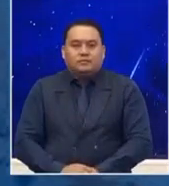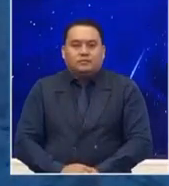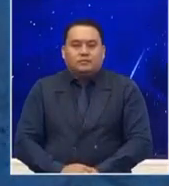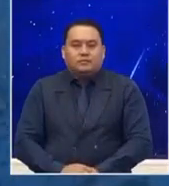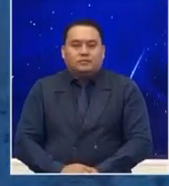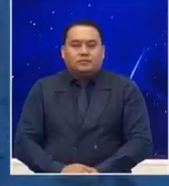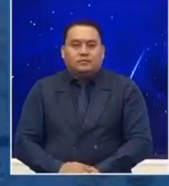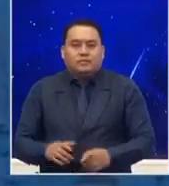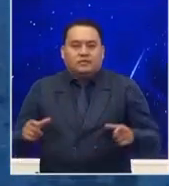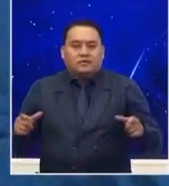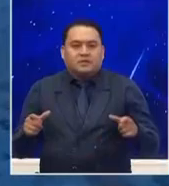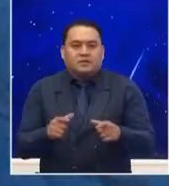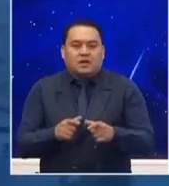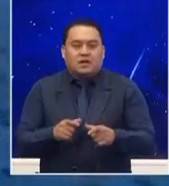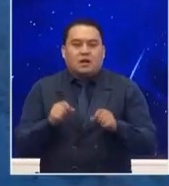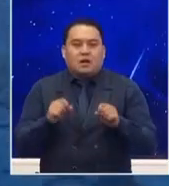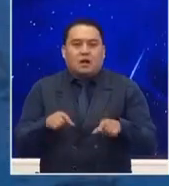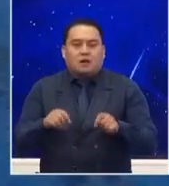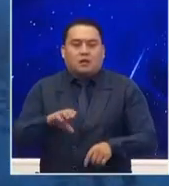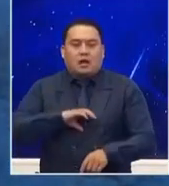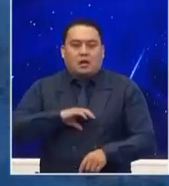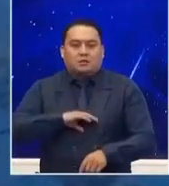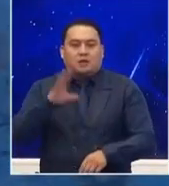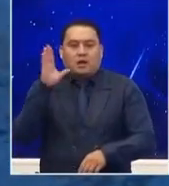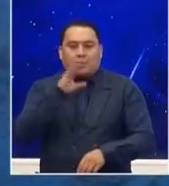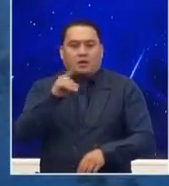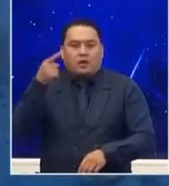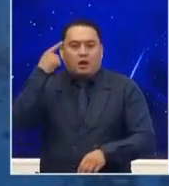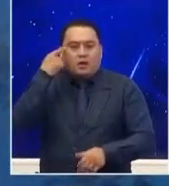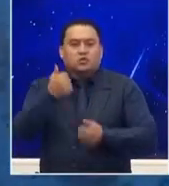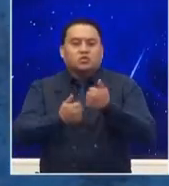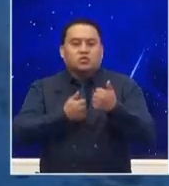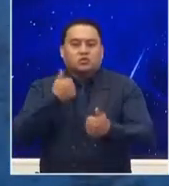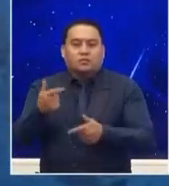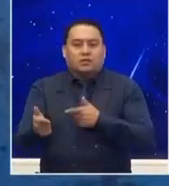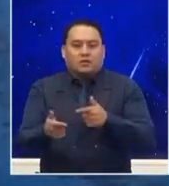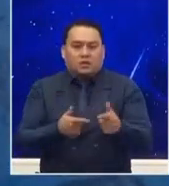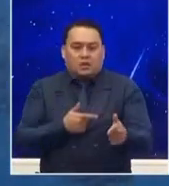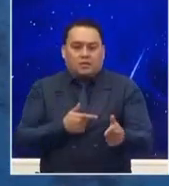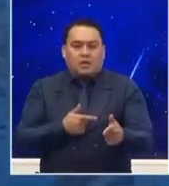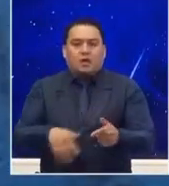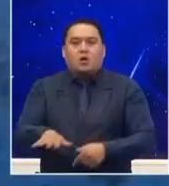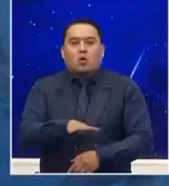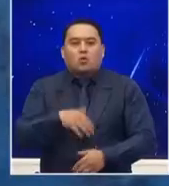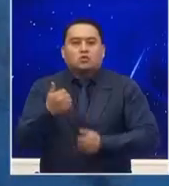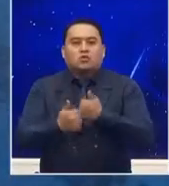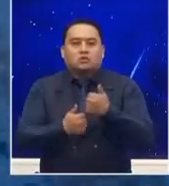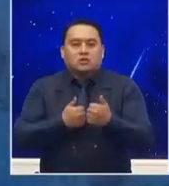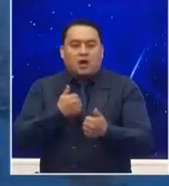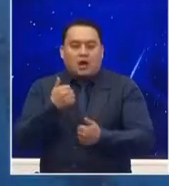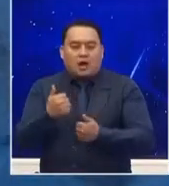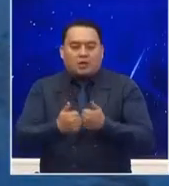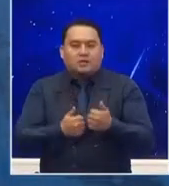Елдегі шектеулер болмағанда алтын медаль алар едім. Қазір Азия чемпионатына дайындалудамыз. Құрлықтық жарыста жүлдегер